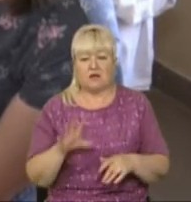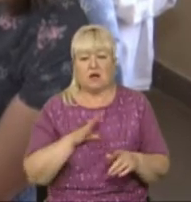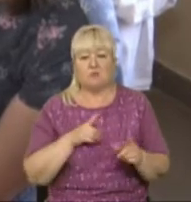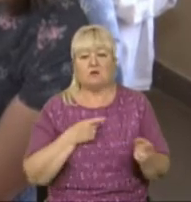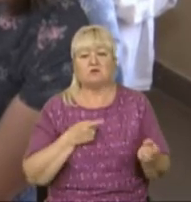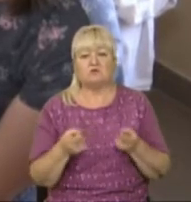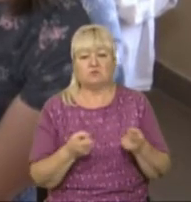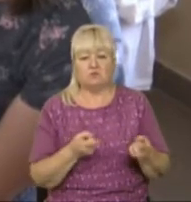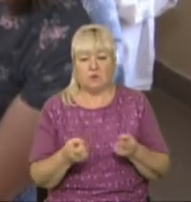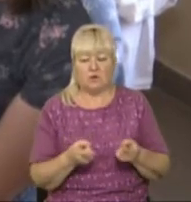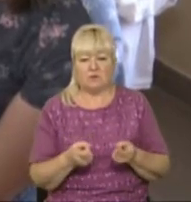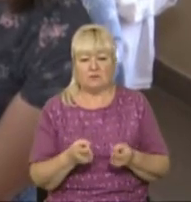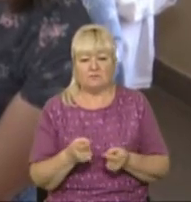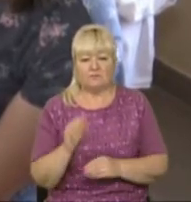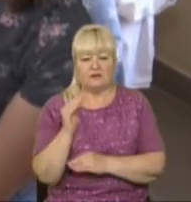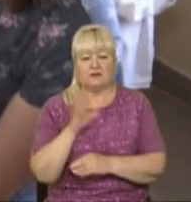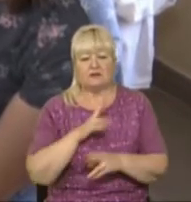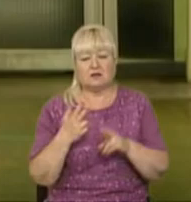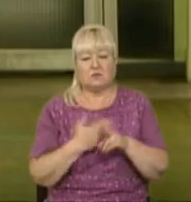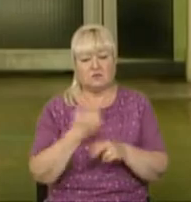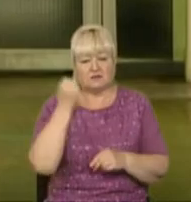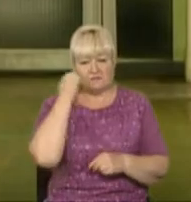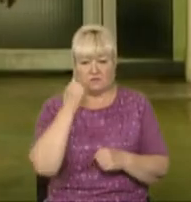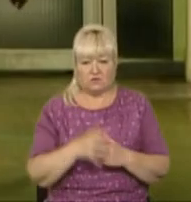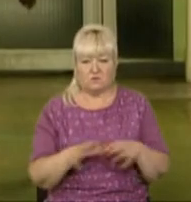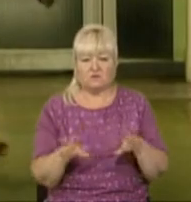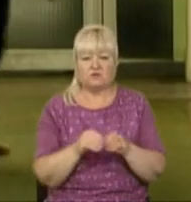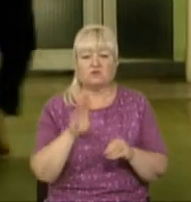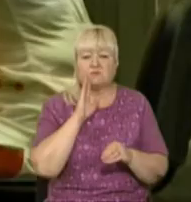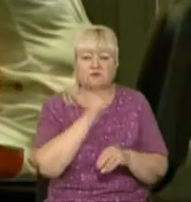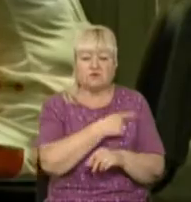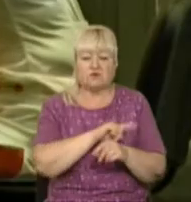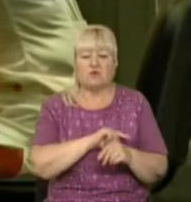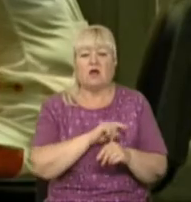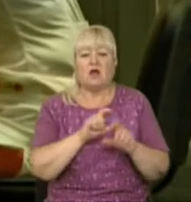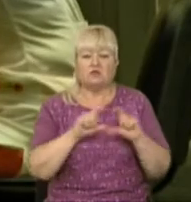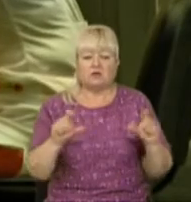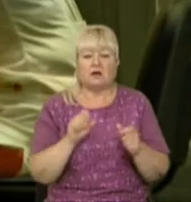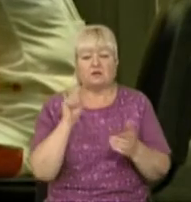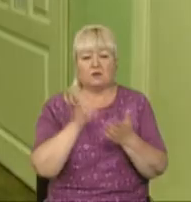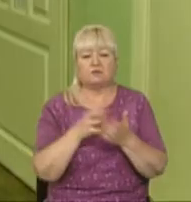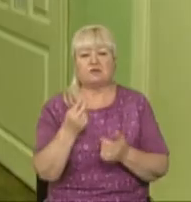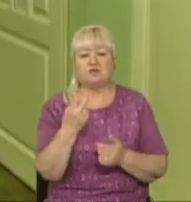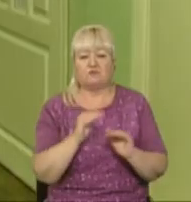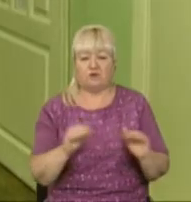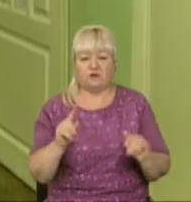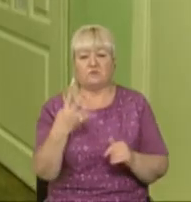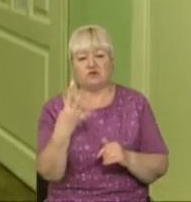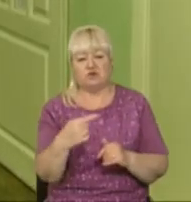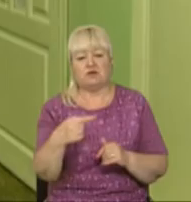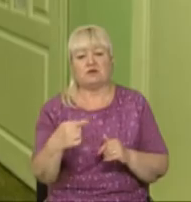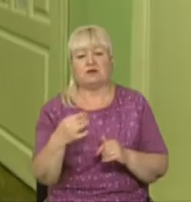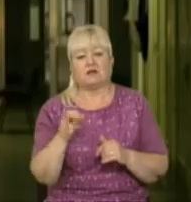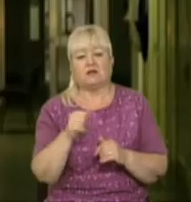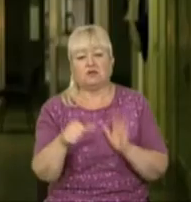судоми. Дитина була без свідомості. Разом із дівчинкою до лікарні потрапили ще двоє дітей. Їм 4 та